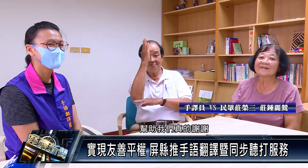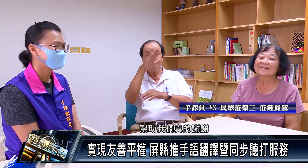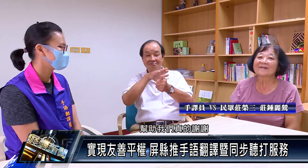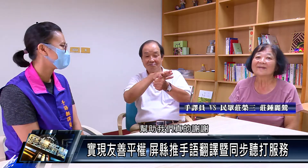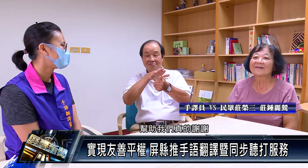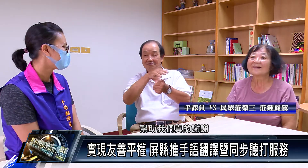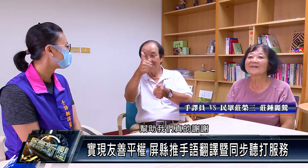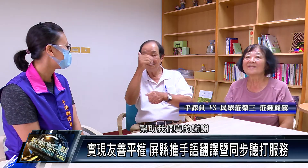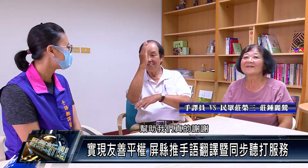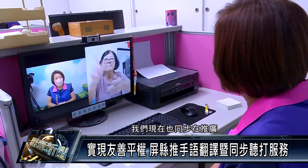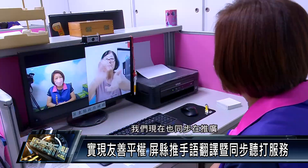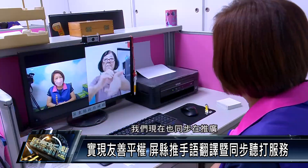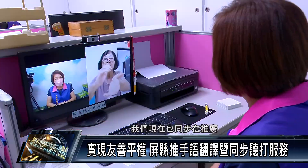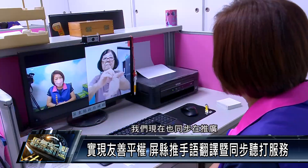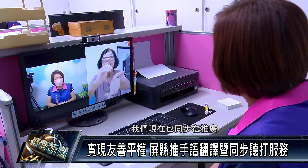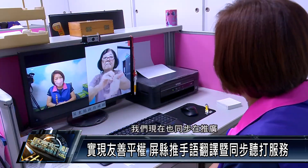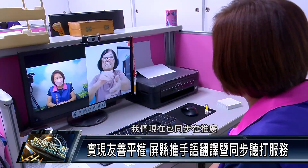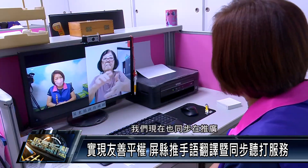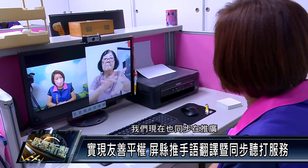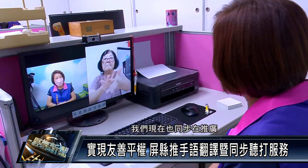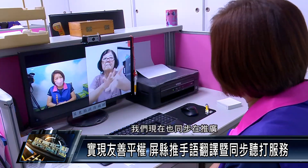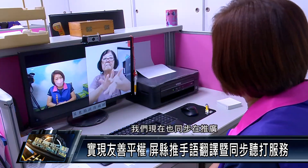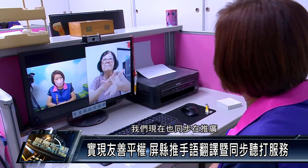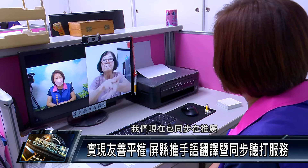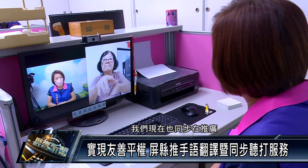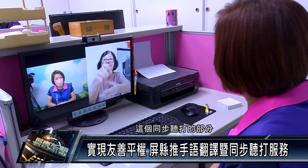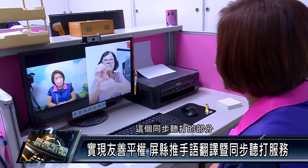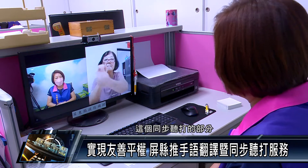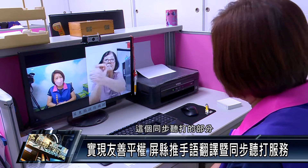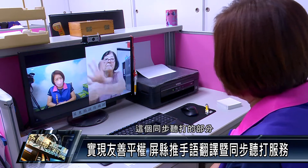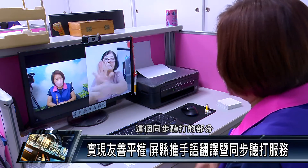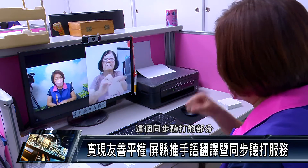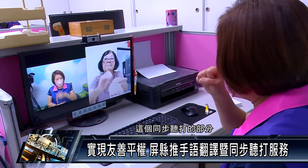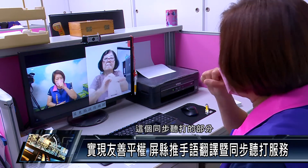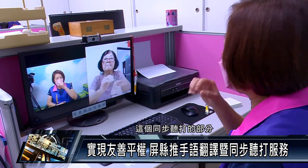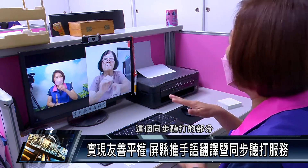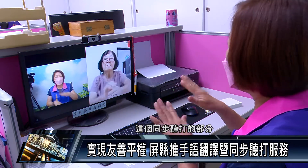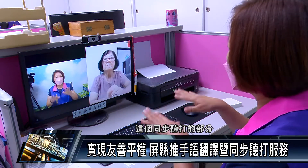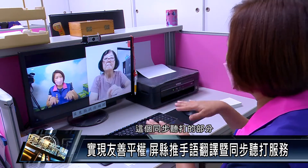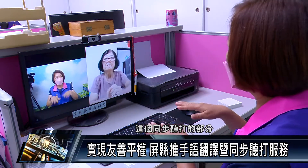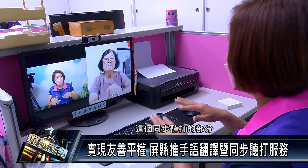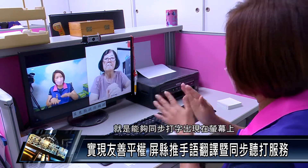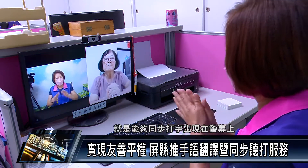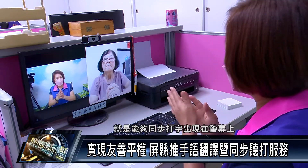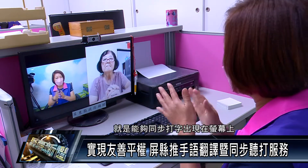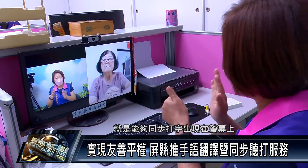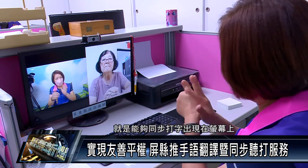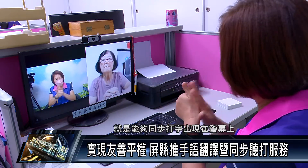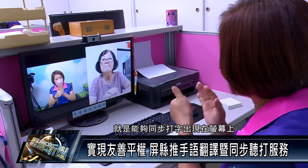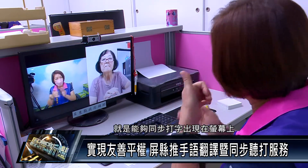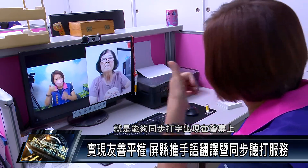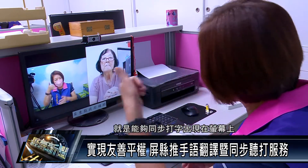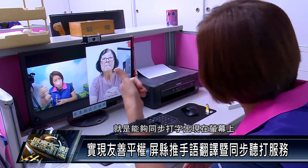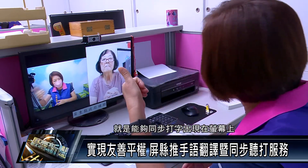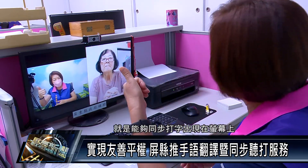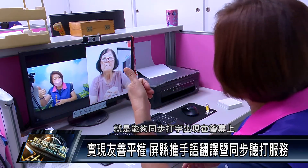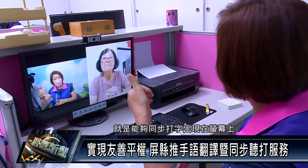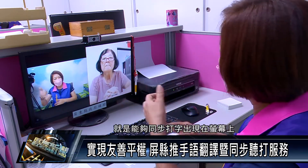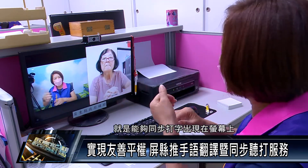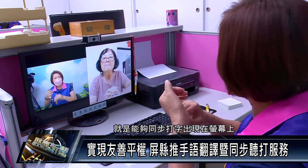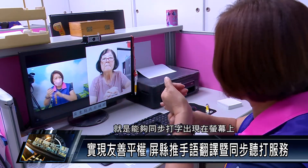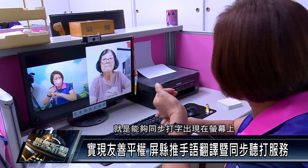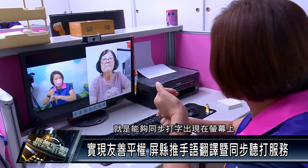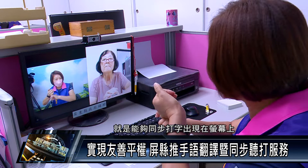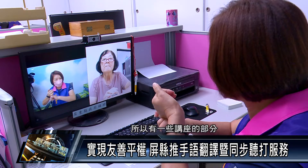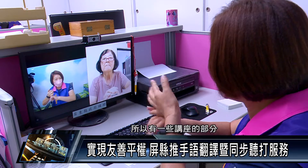谢。 我们现在也同步在推广这个同步听打的部分，那就是能够同步的打字